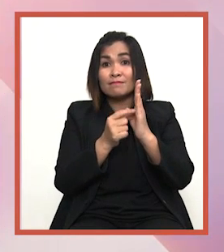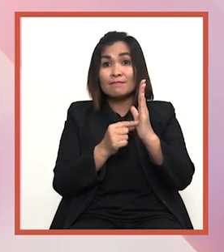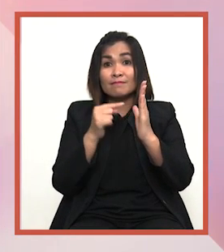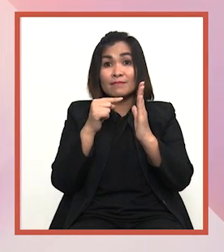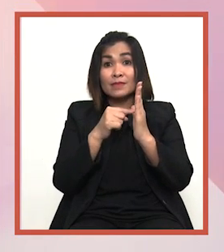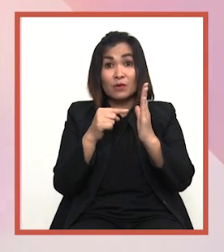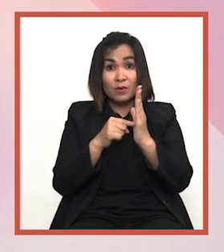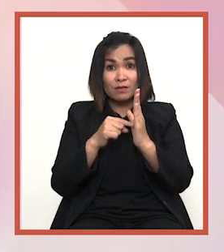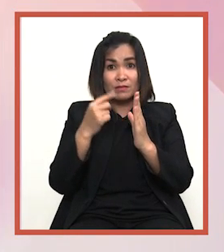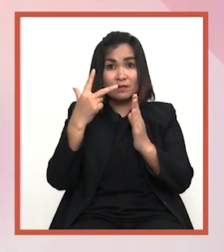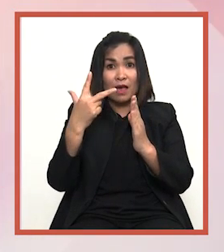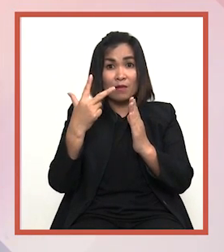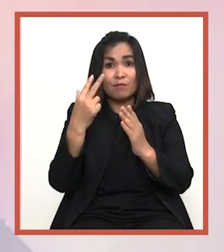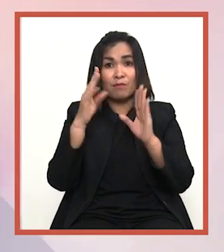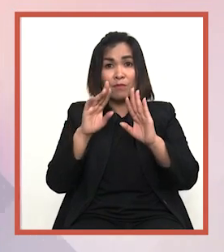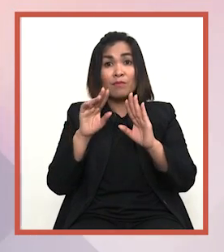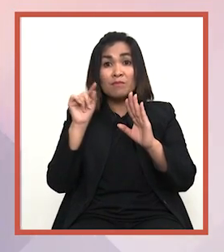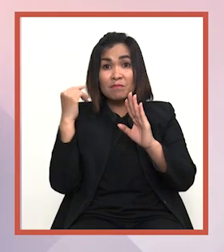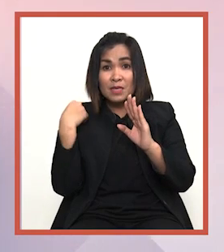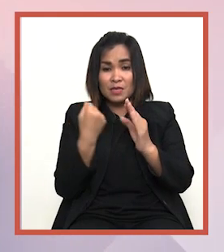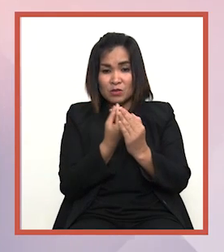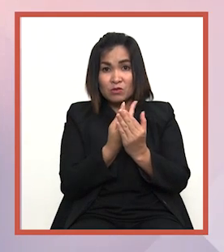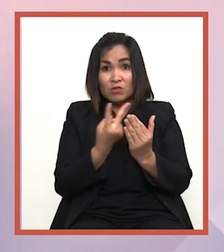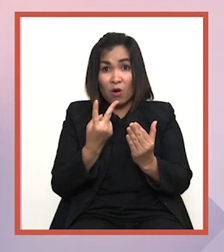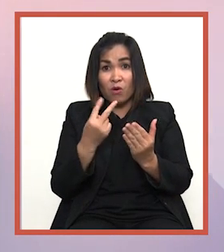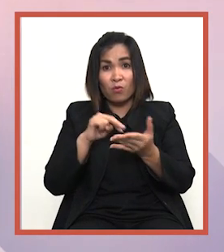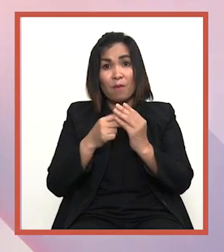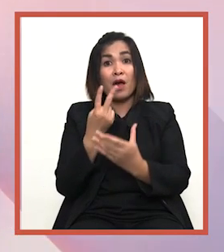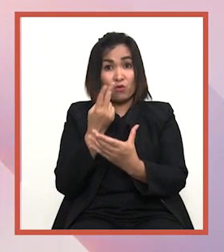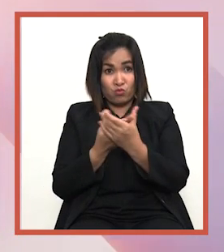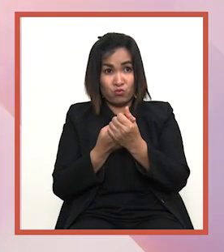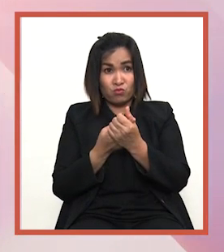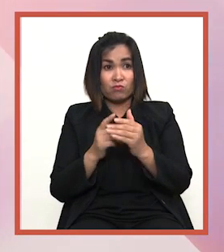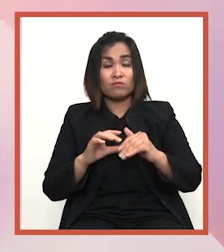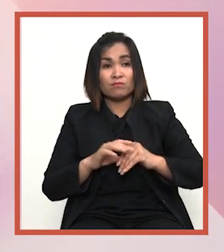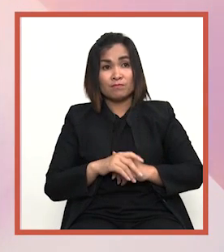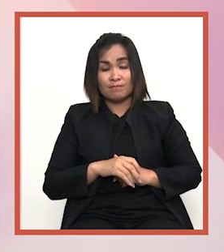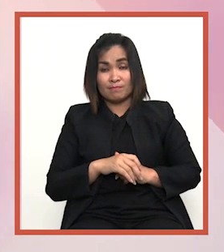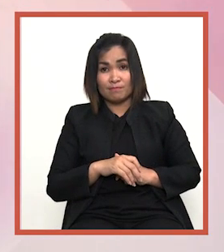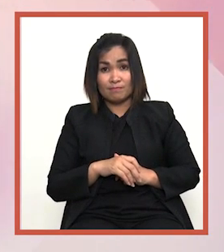ทั้งหมด2ชุดนะครับหรือที่มาของสวิตช์3ทางคู่นั่นเอง